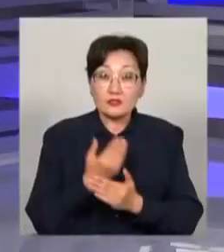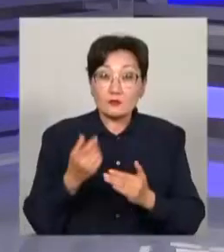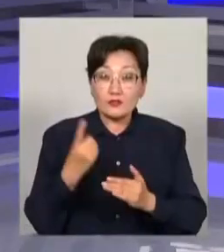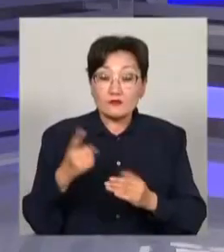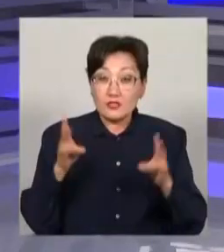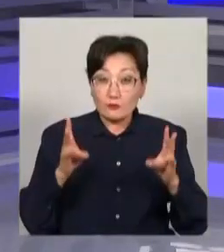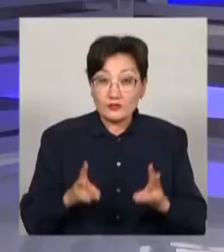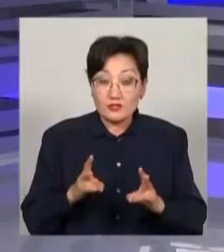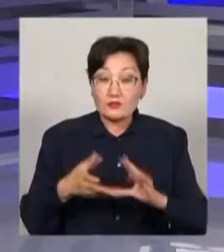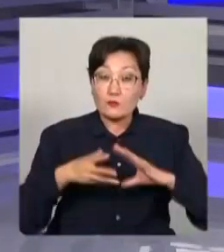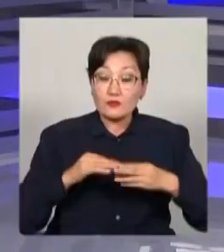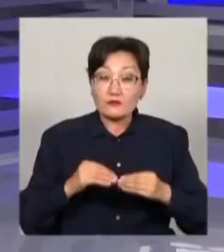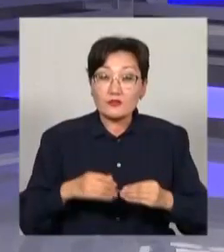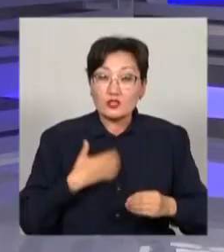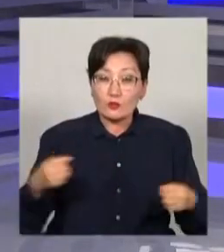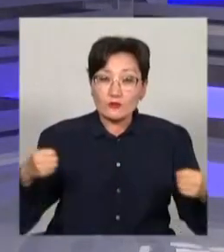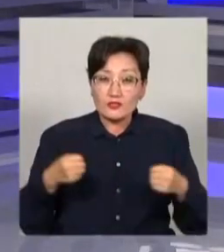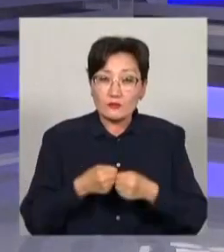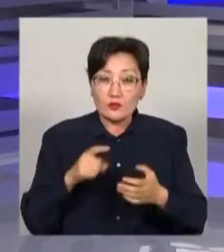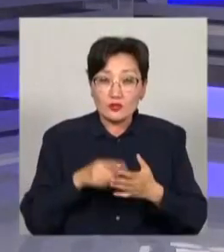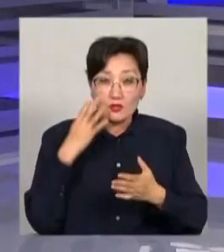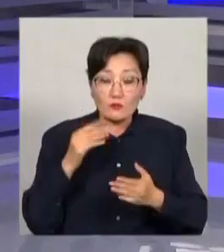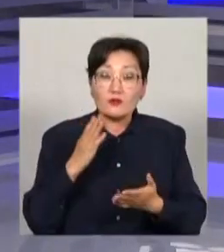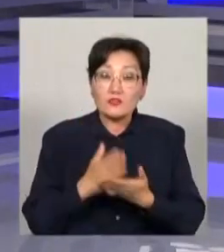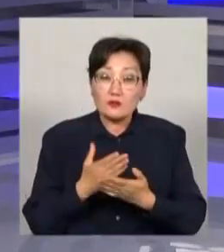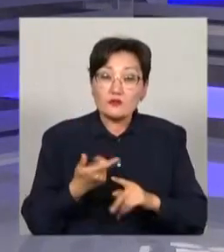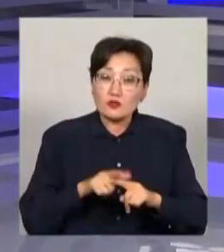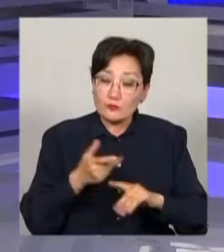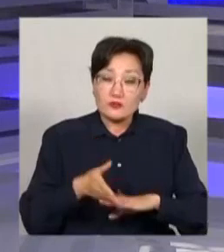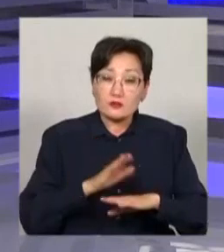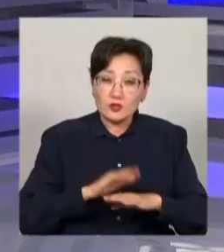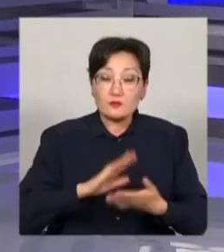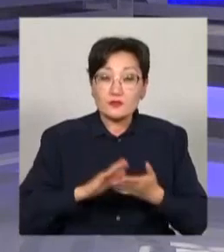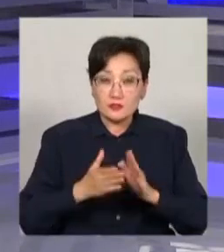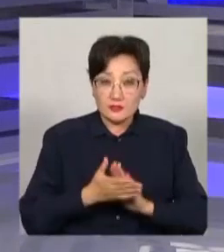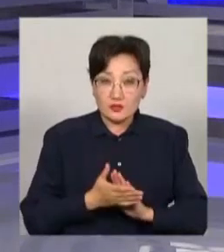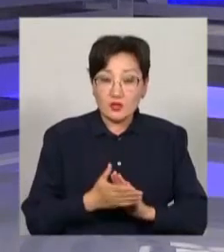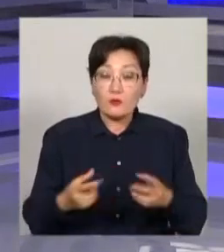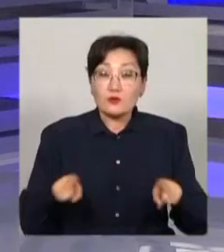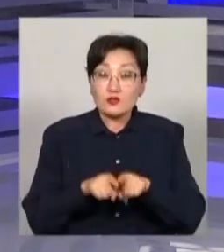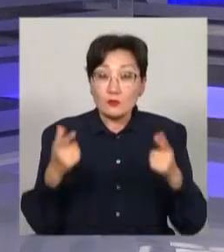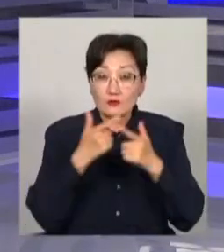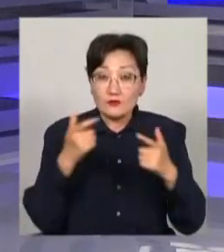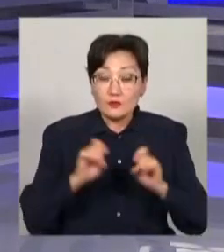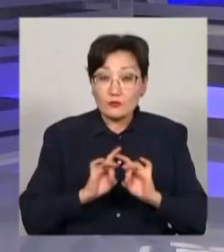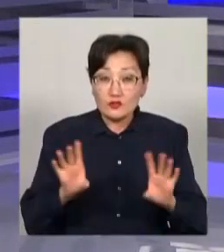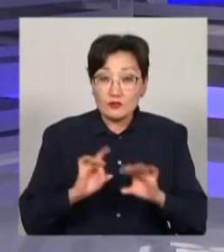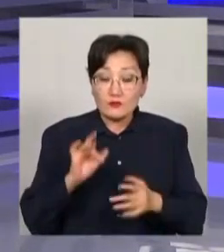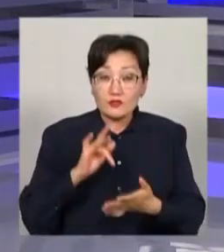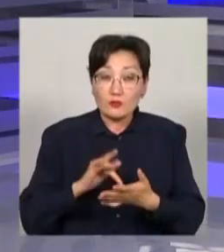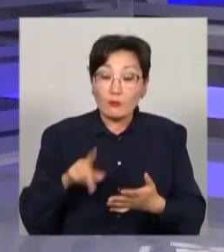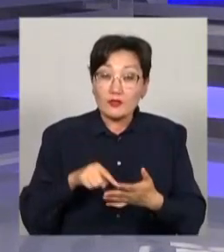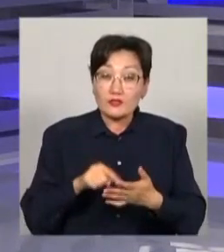Один из пострадавших в результате жуткой аварии в Алматы находится в крайне тяжелом состоянии. Такой информацией поделились в